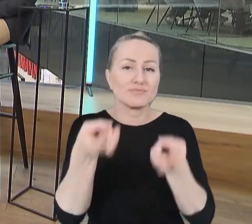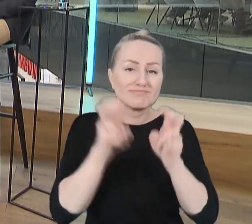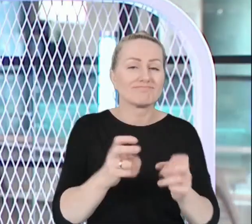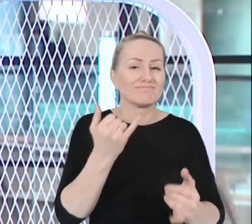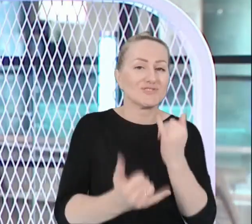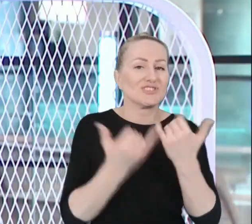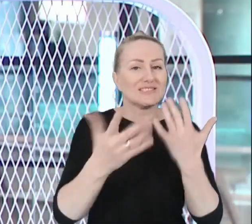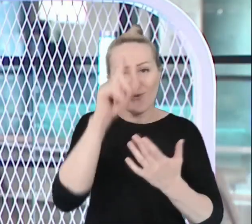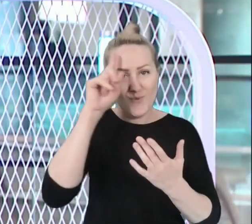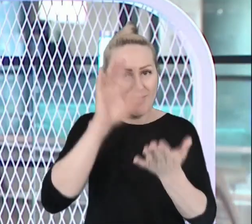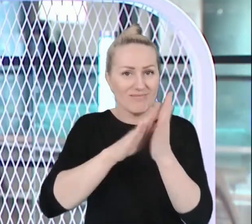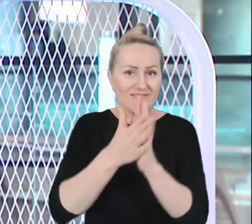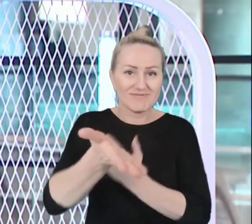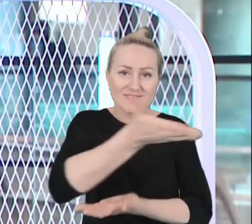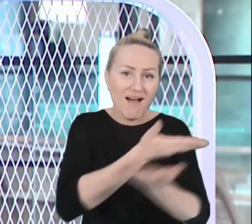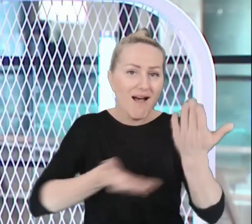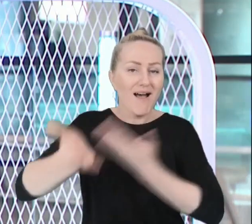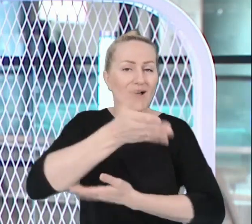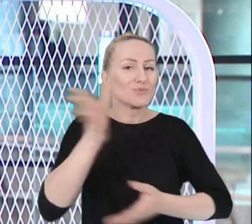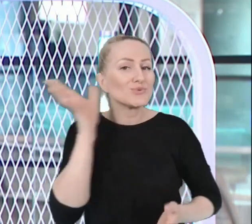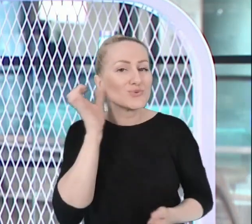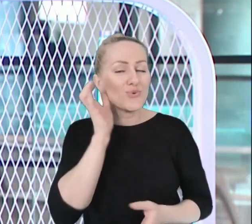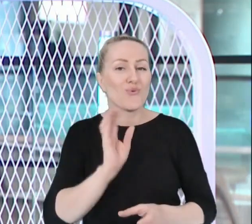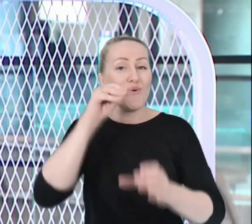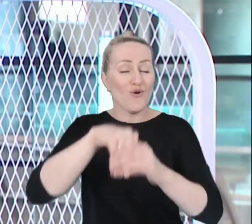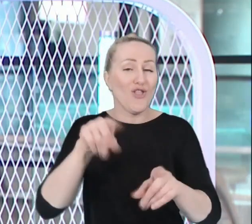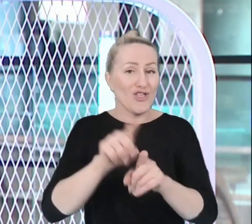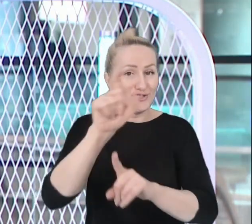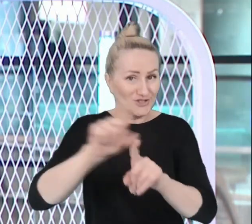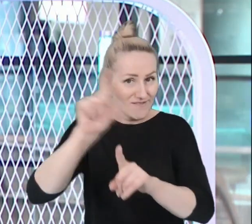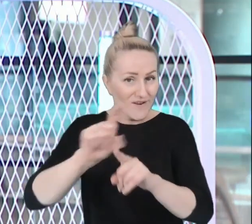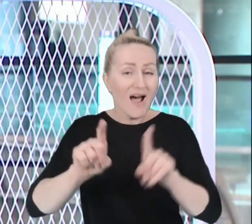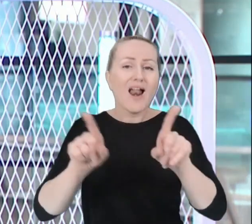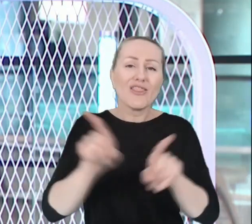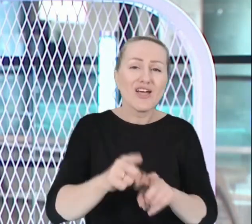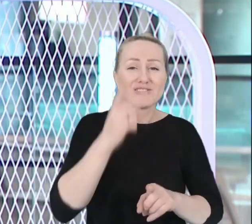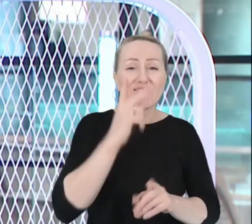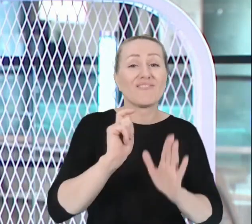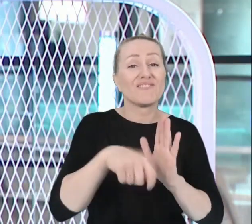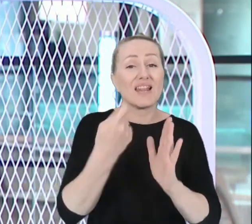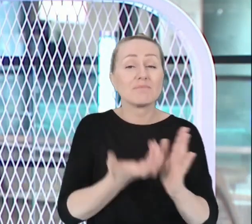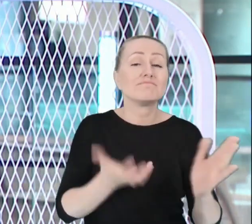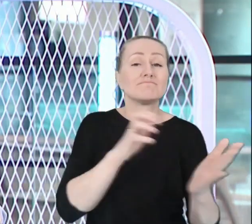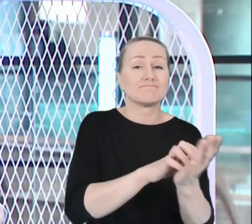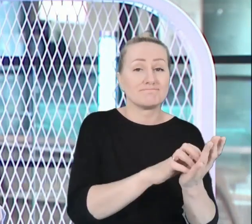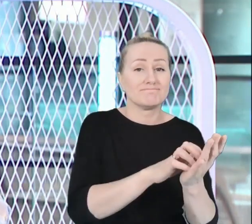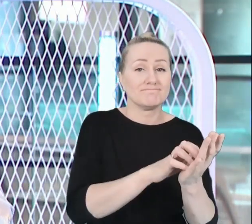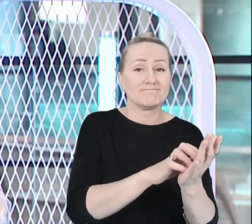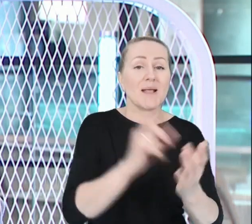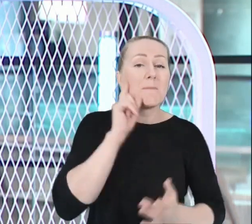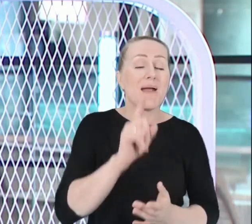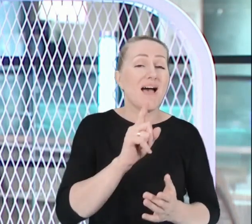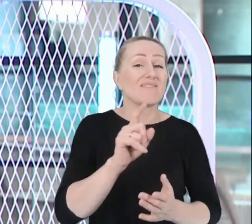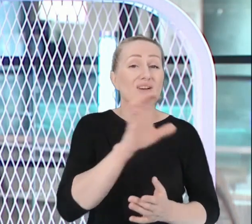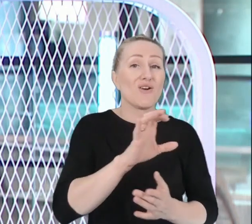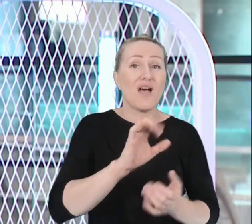siebie również w tym środowisku cyfrowym. Ale jak rozumiem, no film na platformie streamingowej versus spacer w